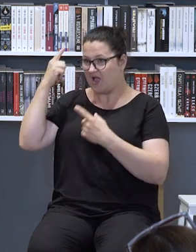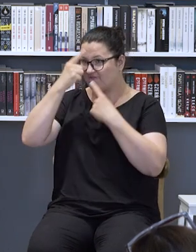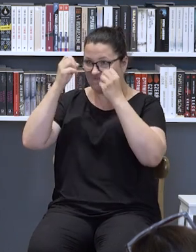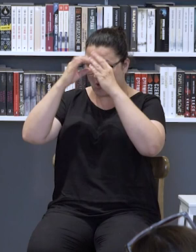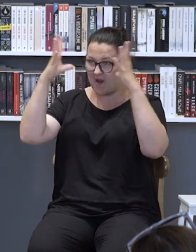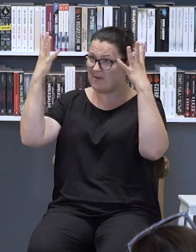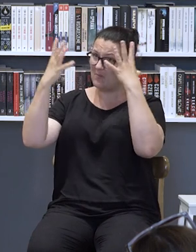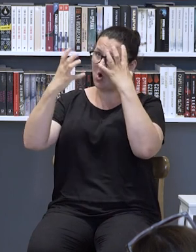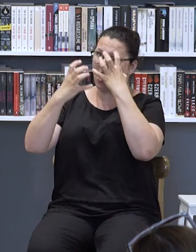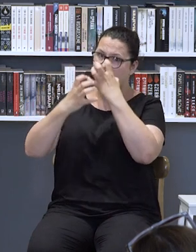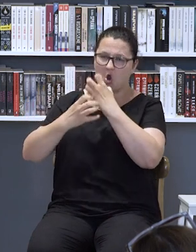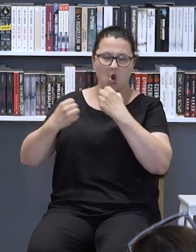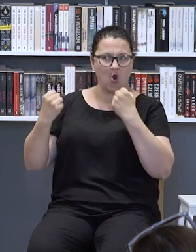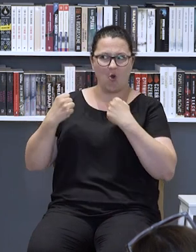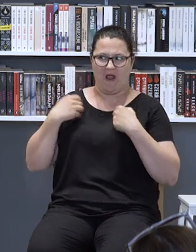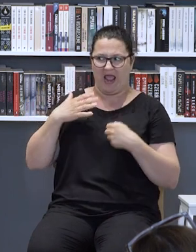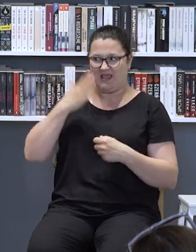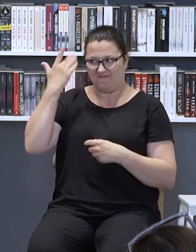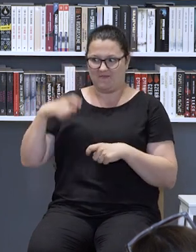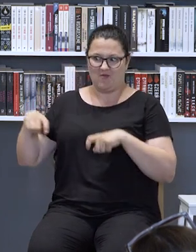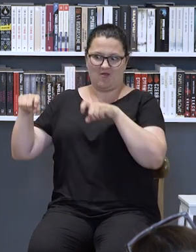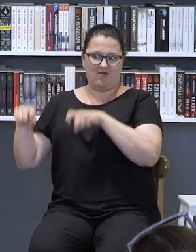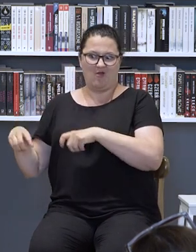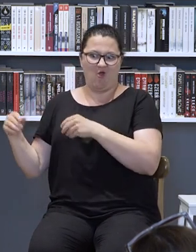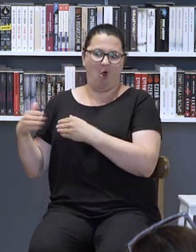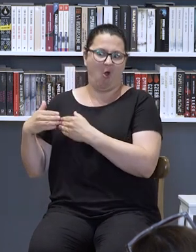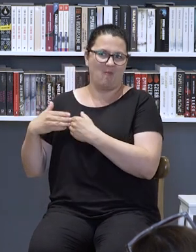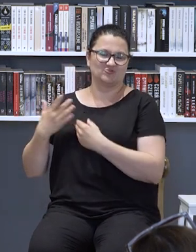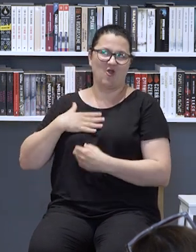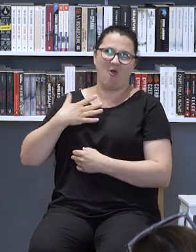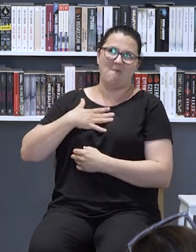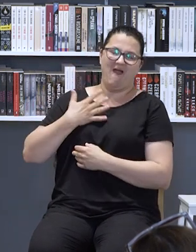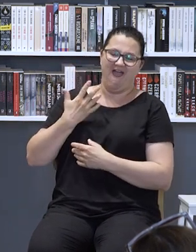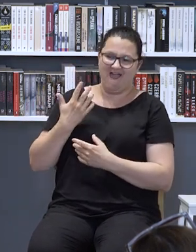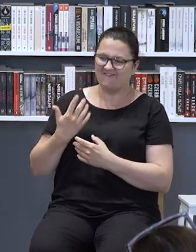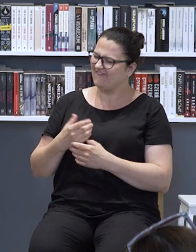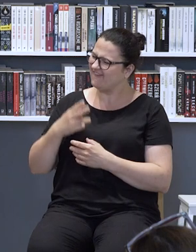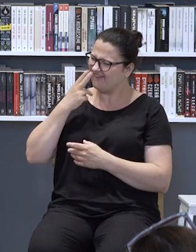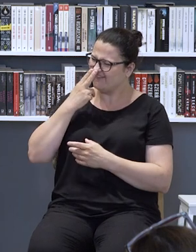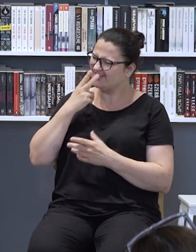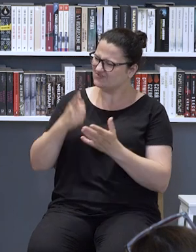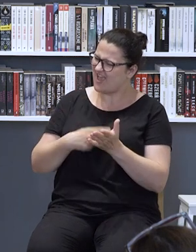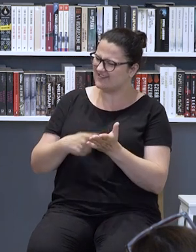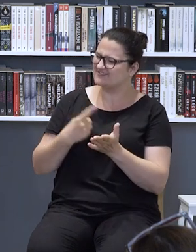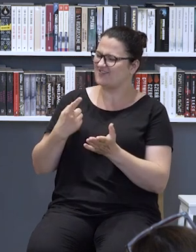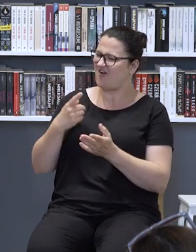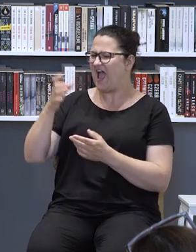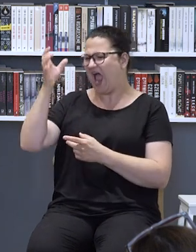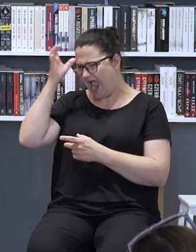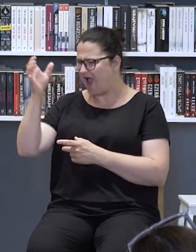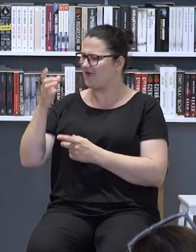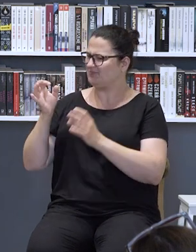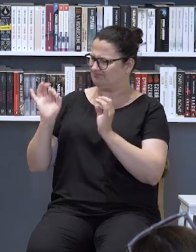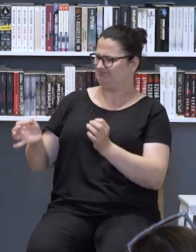Nie wiem, czy będę, nie będę się bała ku niej usiąść. Ale wiesz, to tak często jest, że autorzy, którzy są absolutnie